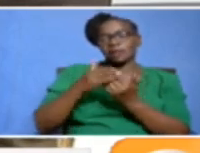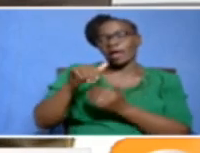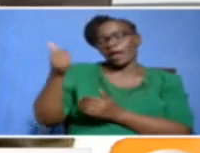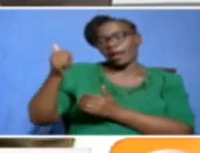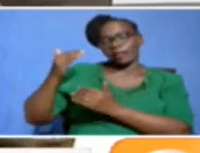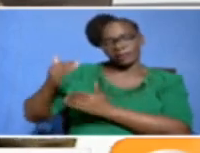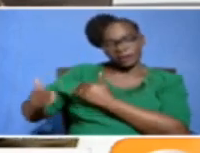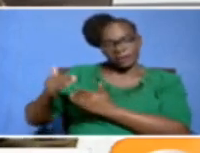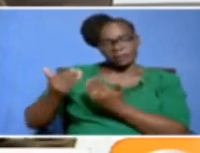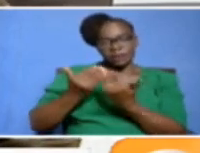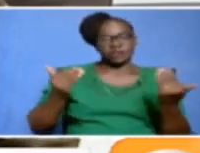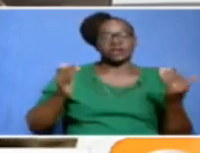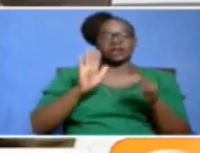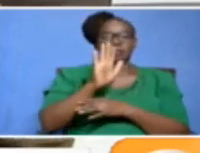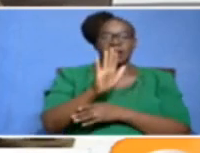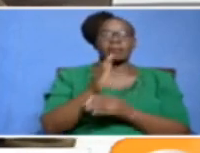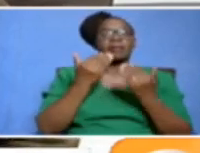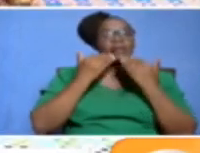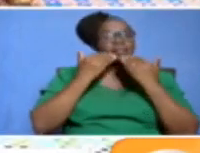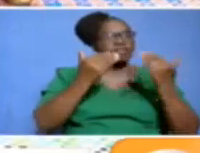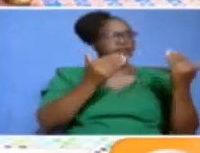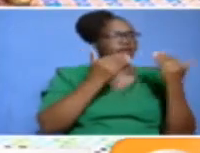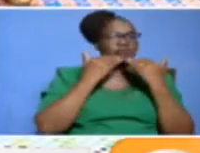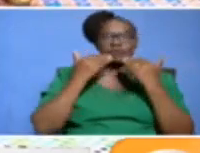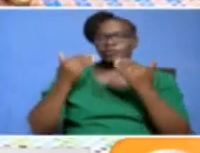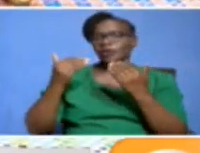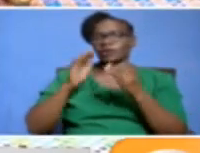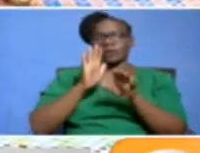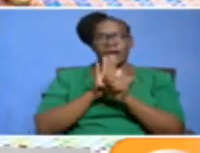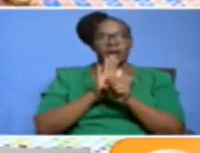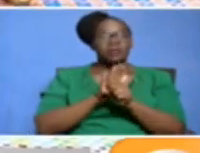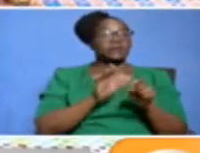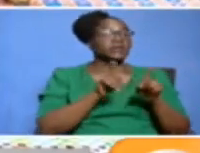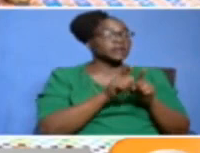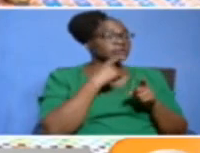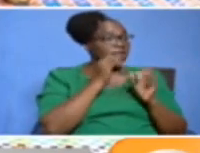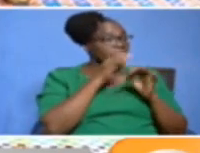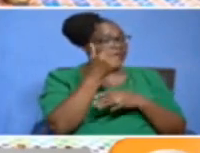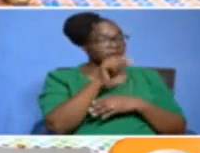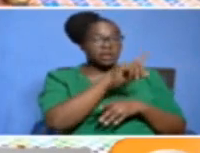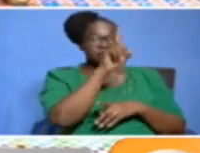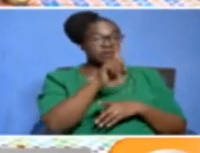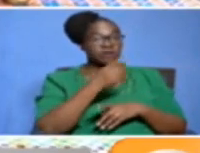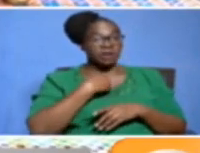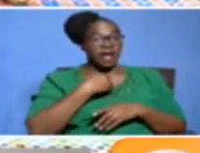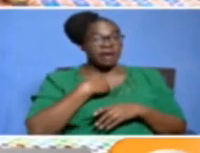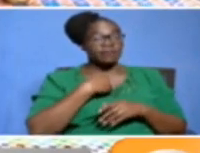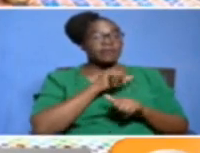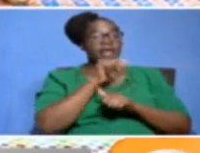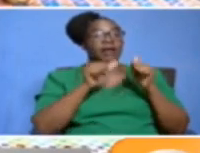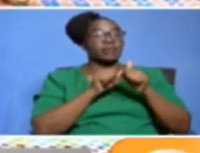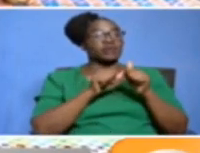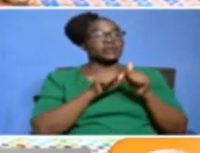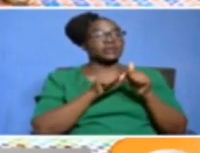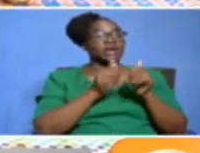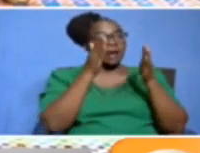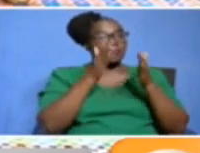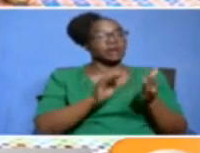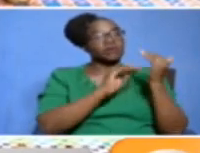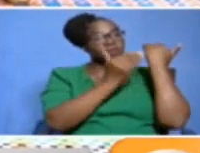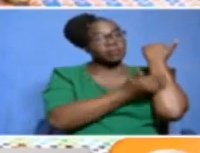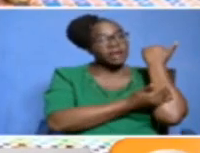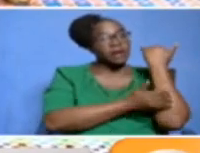kumlinda. Kwa leo hii mimi nasema asante sana Bi Msafwari. Na mimi nitasema kwamba kama kuna yote labda angekuwa na swali kuhusu yule ambaye alishika mimba ama